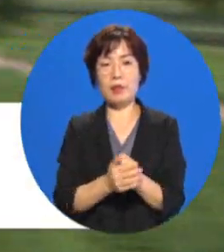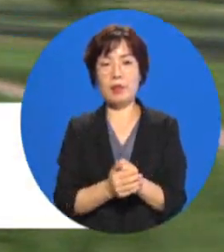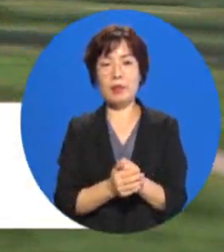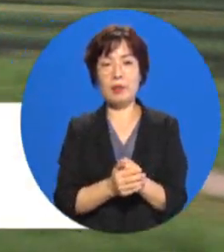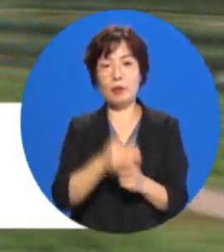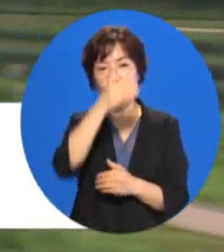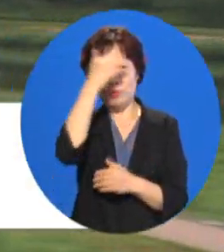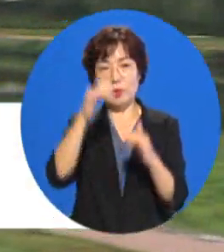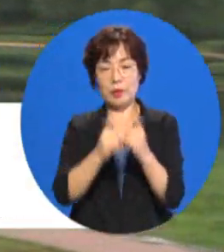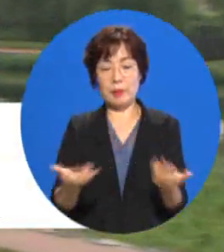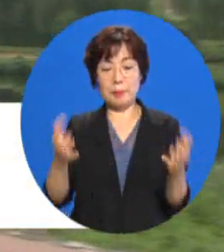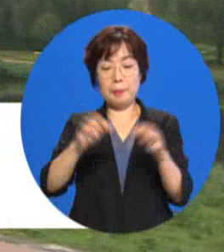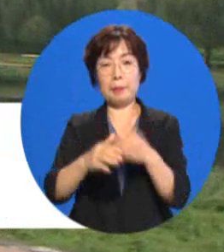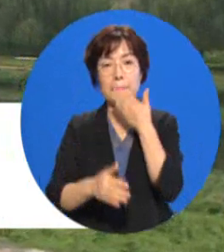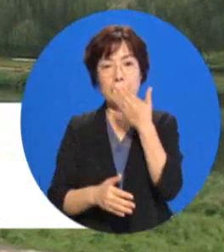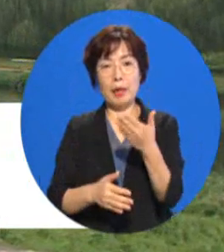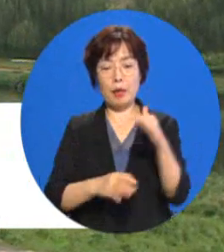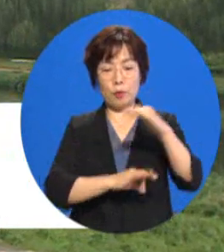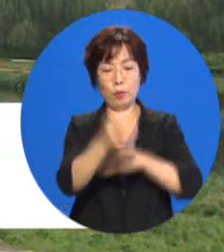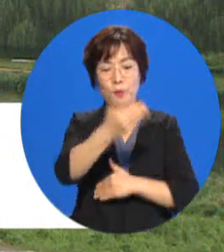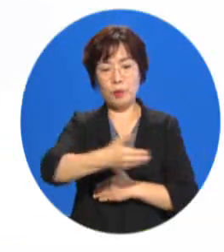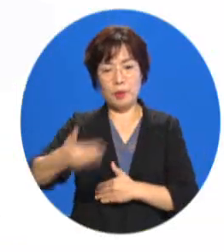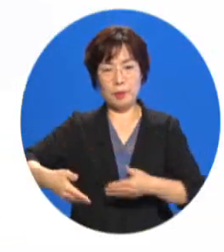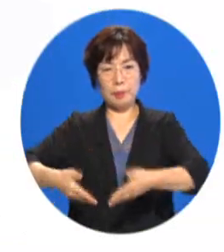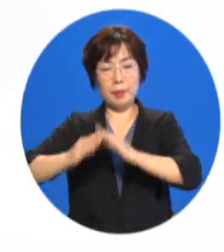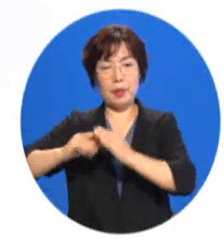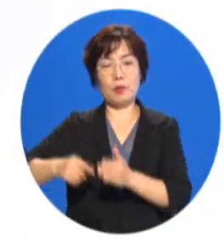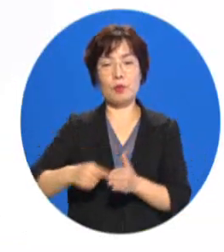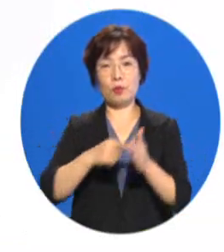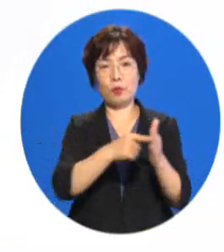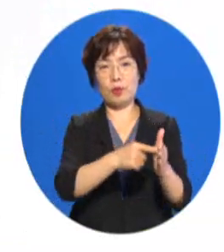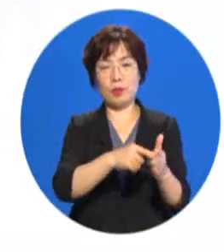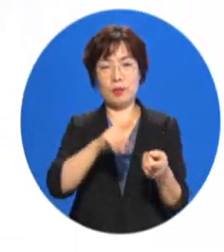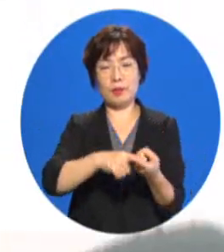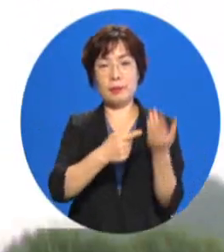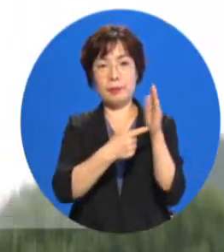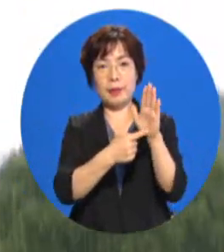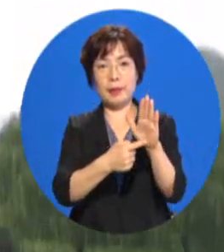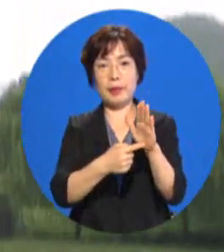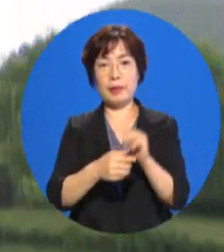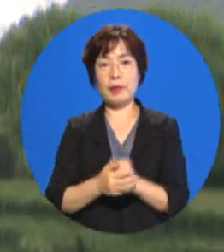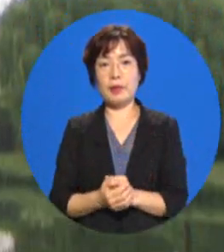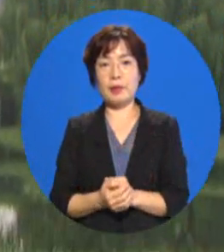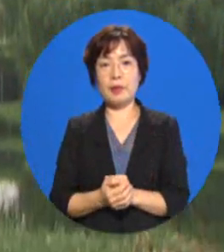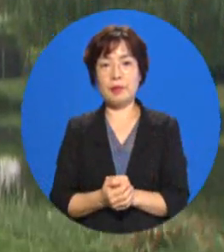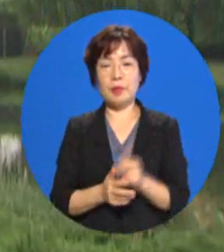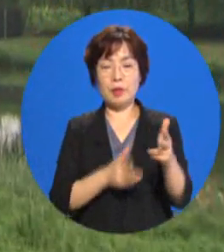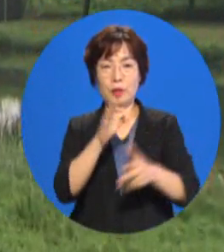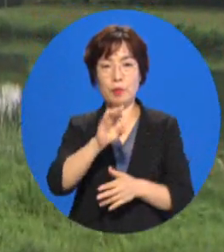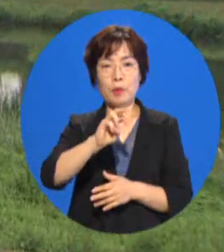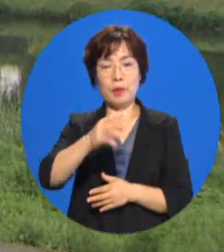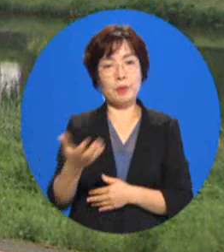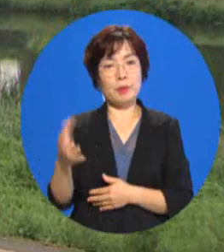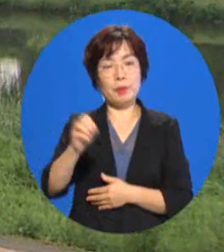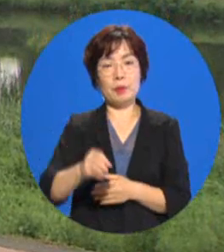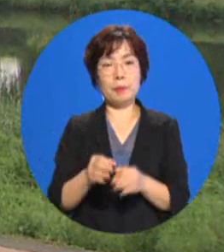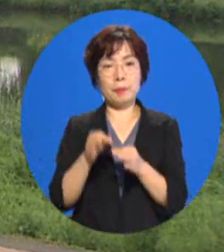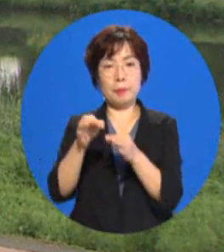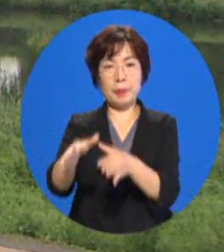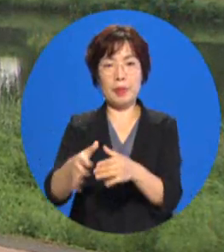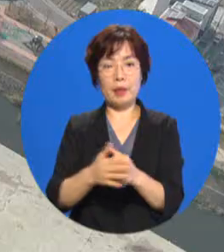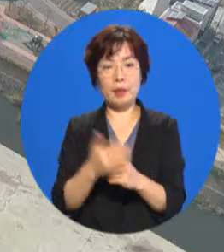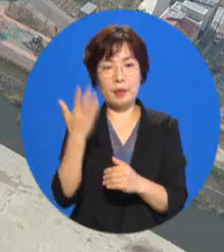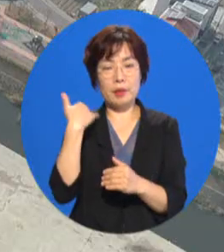도심으로 관광객을 유입할 수 있는 동천변의 건립을 추진하고 있다고 밝혔습니다. 사업비는 30억 원 규모로